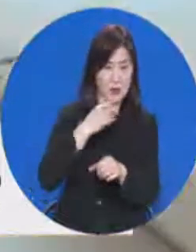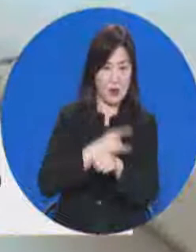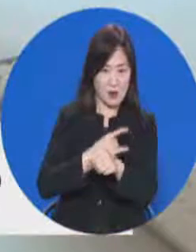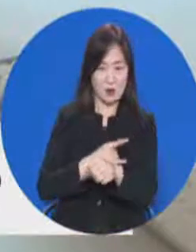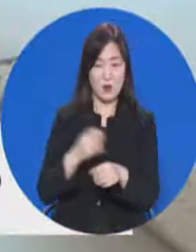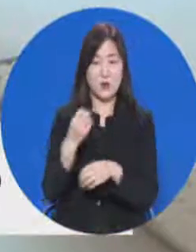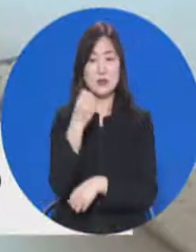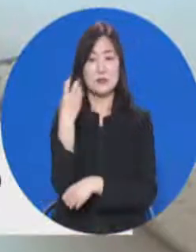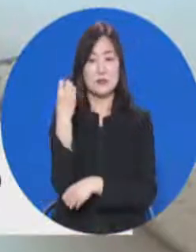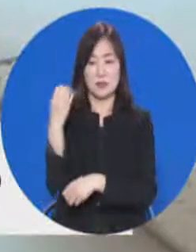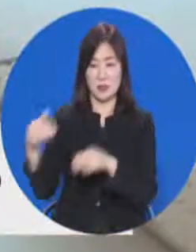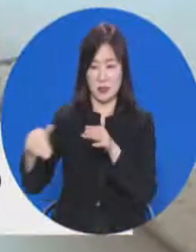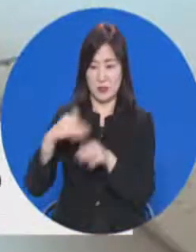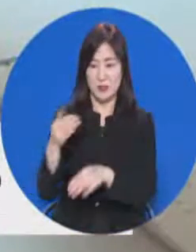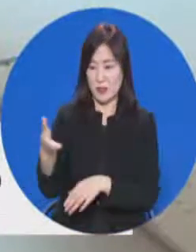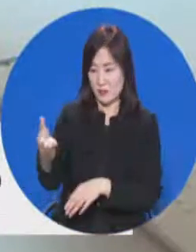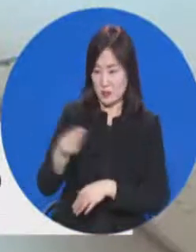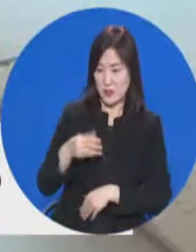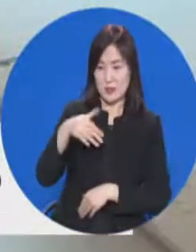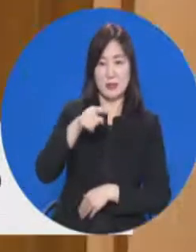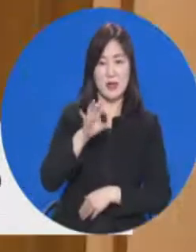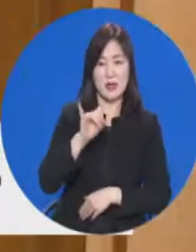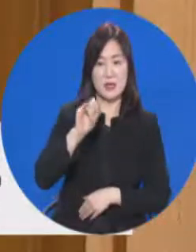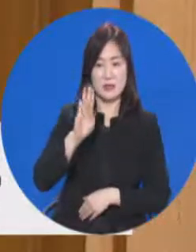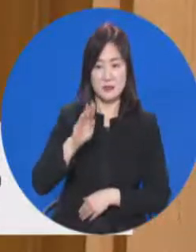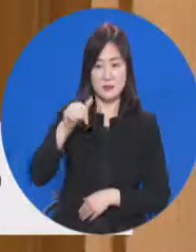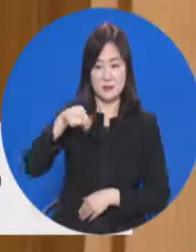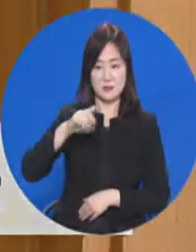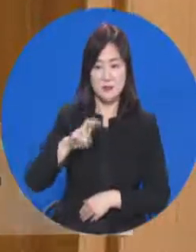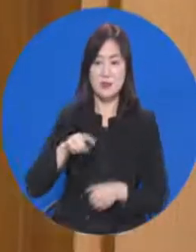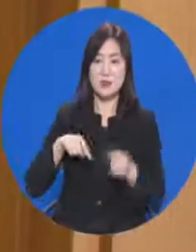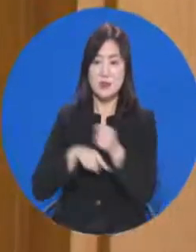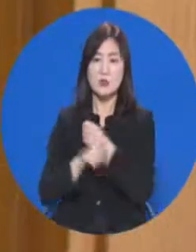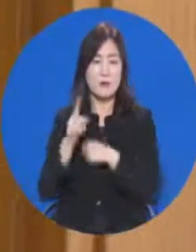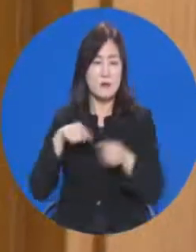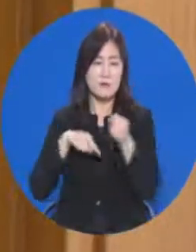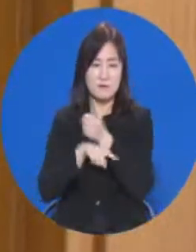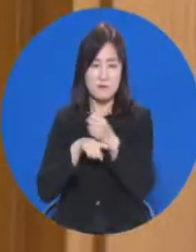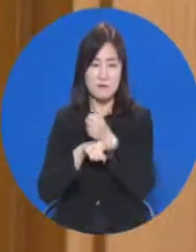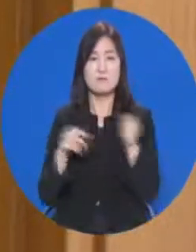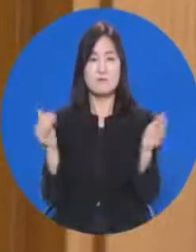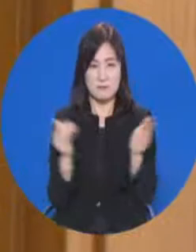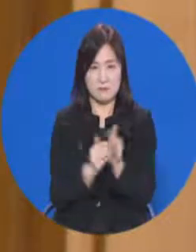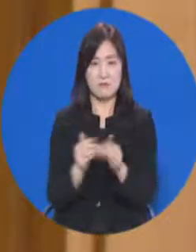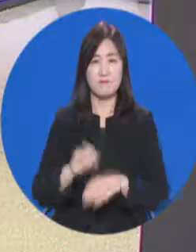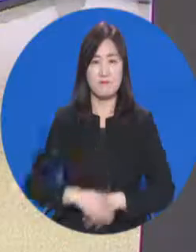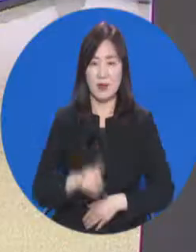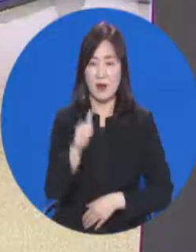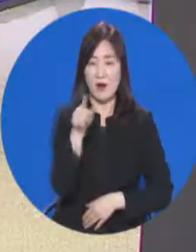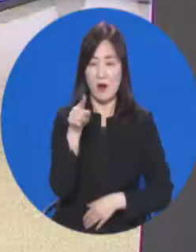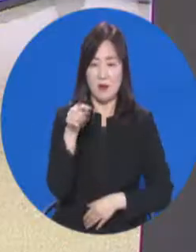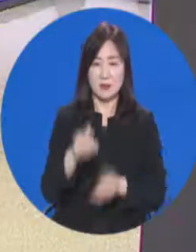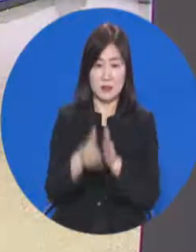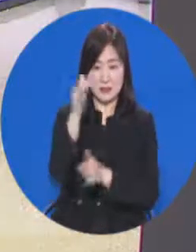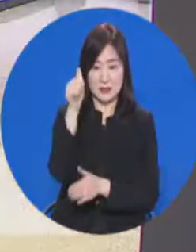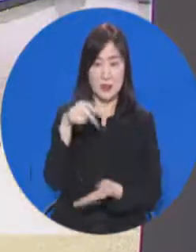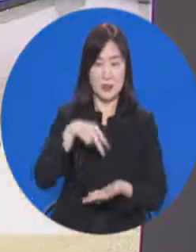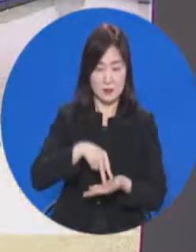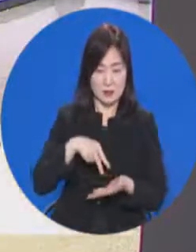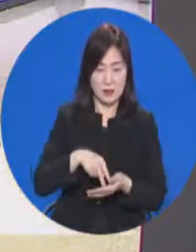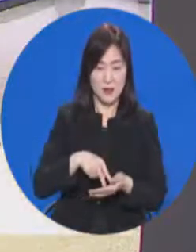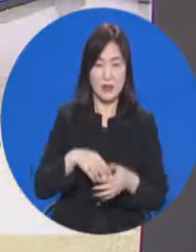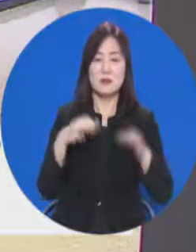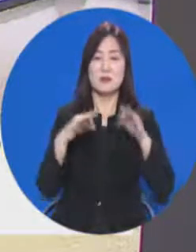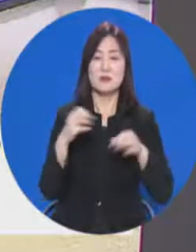신문사로부터 입금된 차입금 명목의 돈이 무엇이었는지 집중적으로 캐물었습니다. 허 시장 측은 이에 대해 계좌